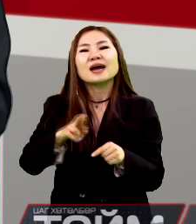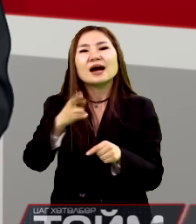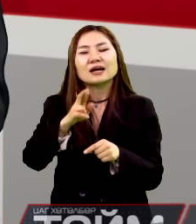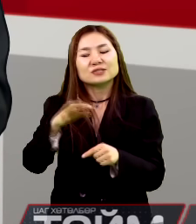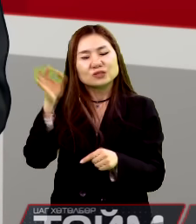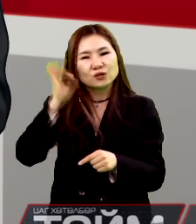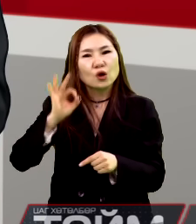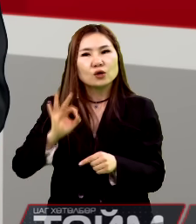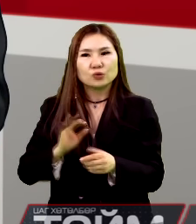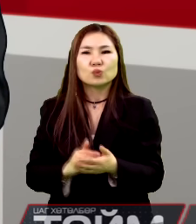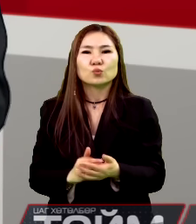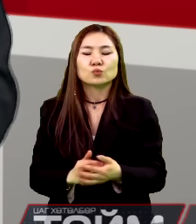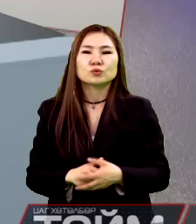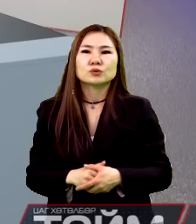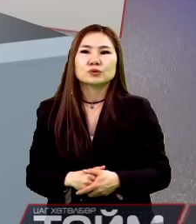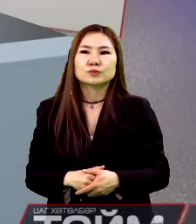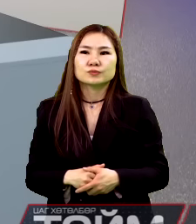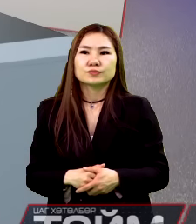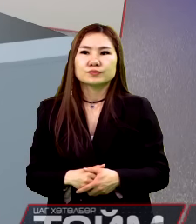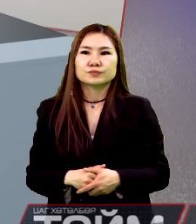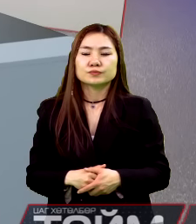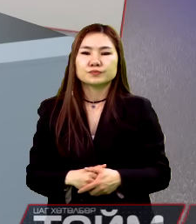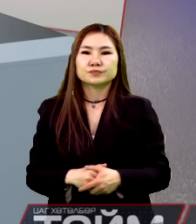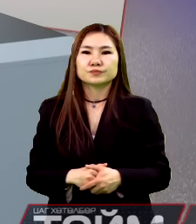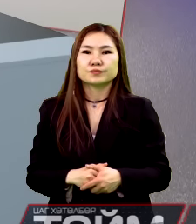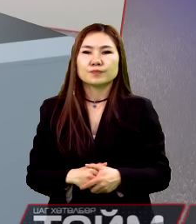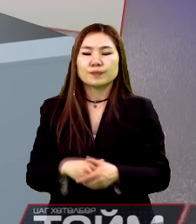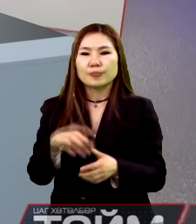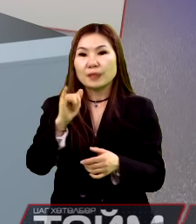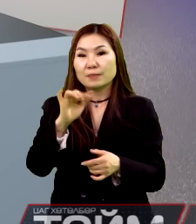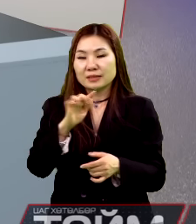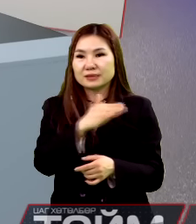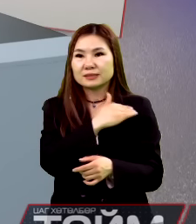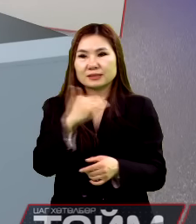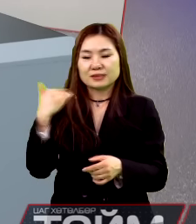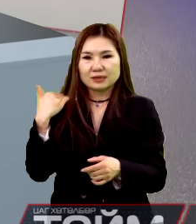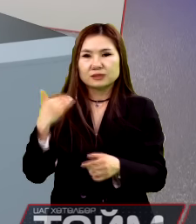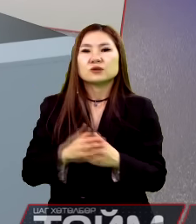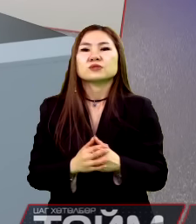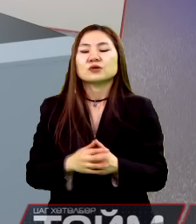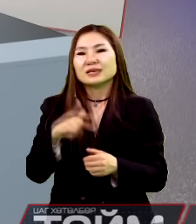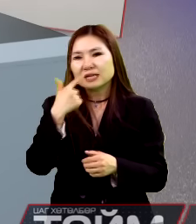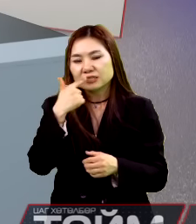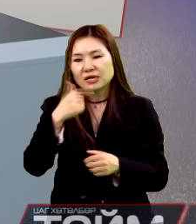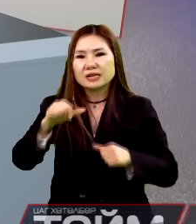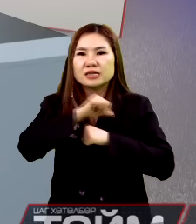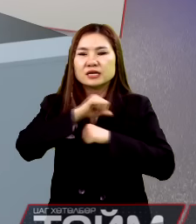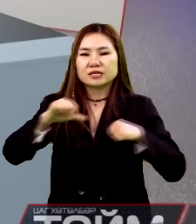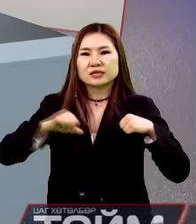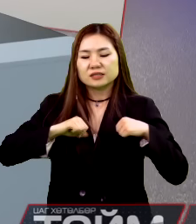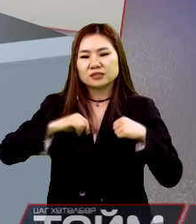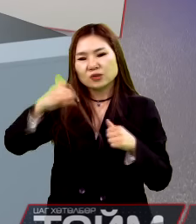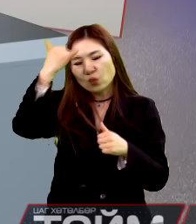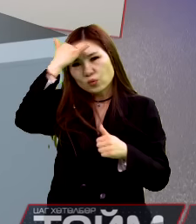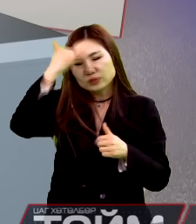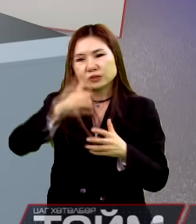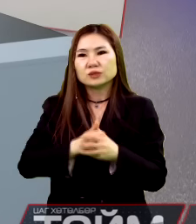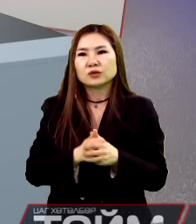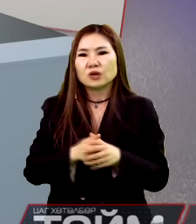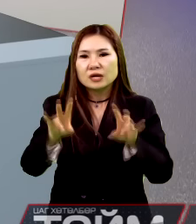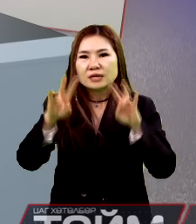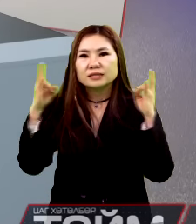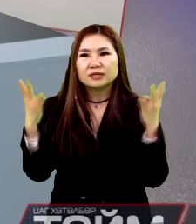ойлгоогүй. Тэгвэл яг одоо наад дээр чи үзүүлэх гээд сая одоо хотын даргаа яриад байгаа. Ер нь иргэдийн энэ ухамсар те энэ одоо энэ хот